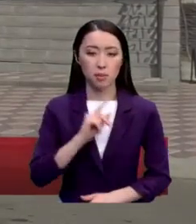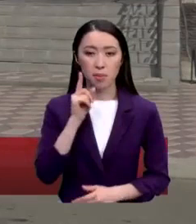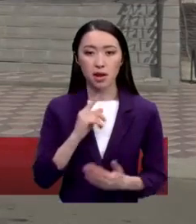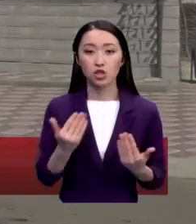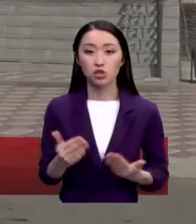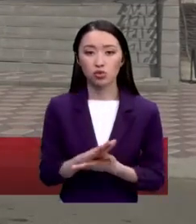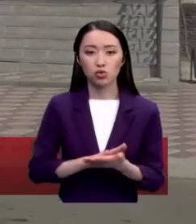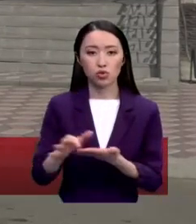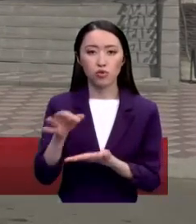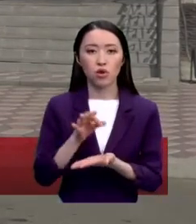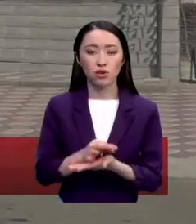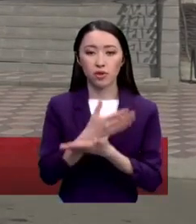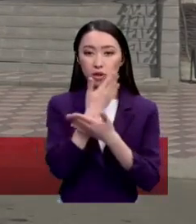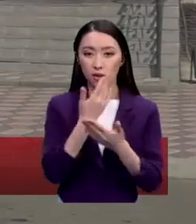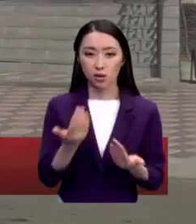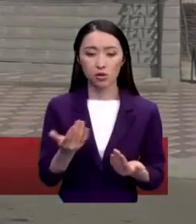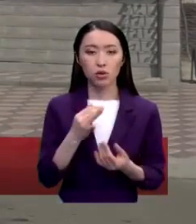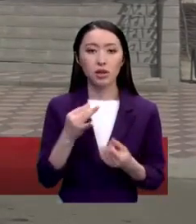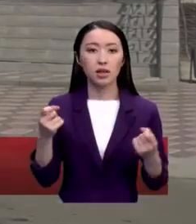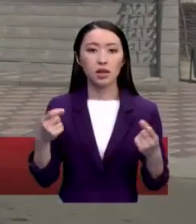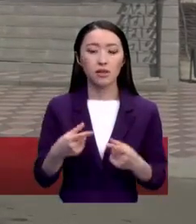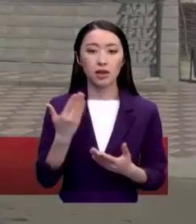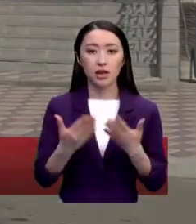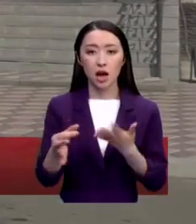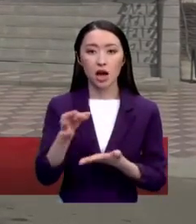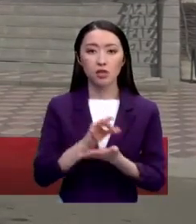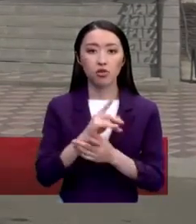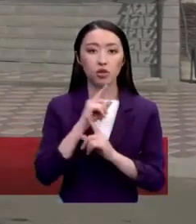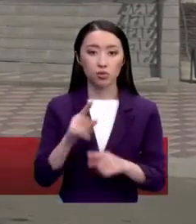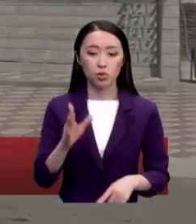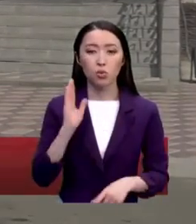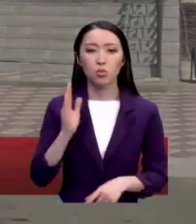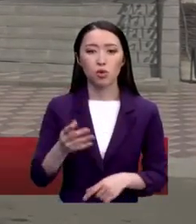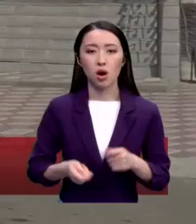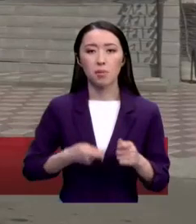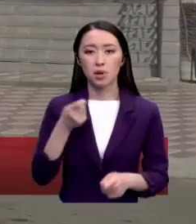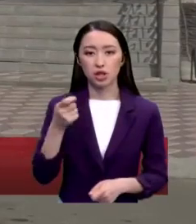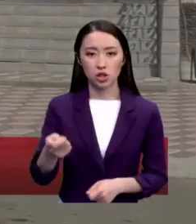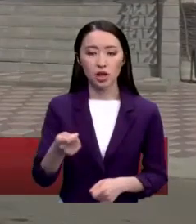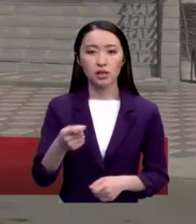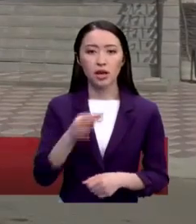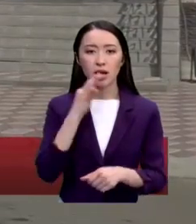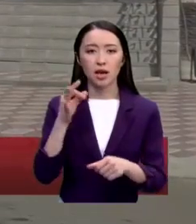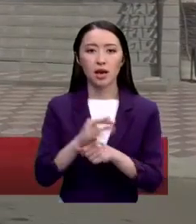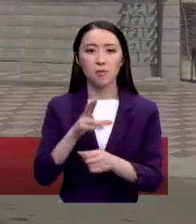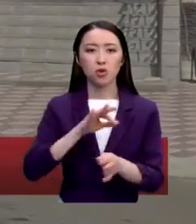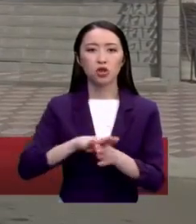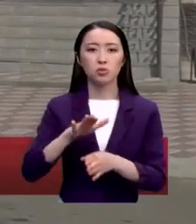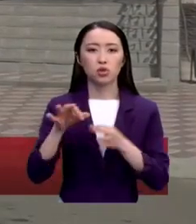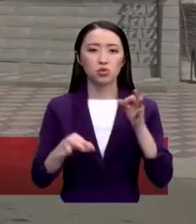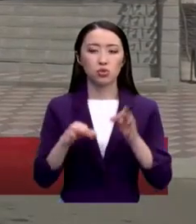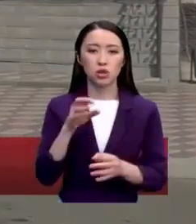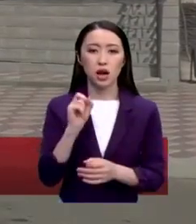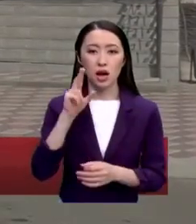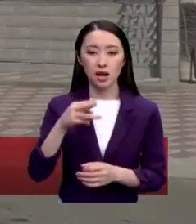сегодняшний день никаких ответов нет. Соответственно, если ответов не будет, тогда будем обращаться в департамент по исполнению судебных актов